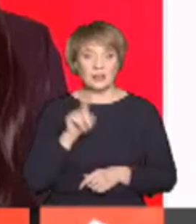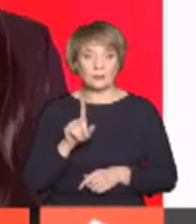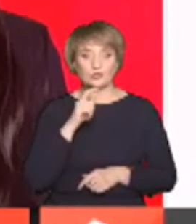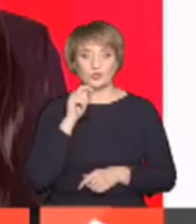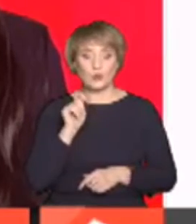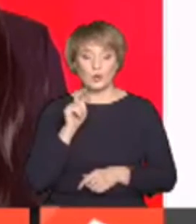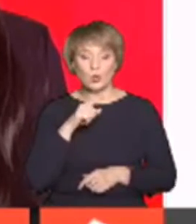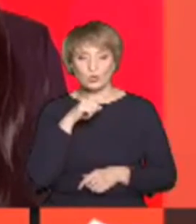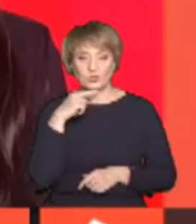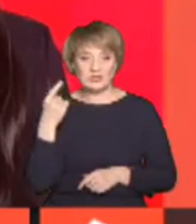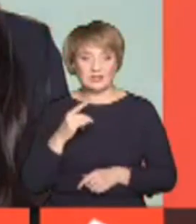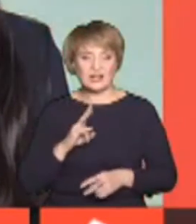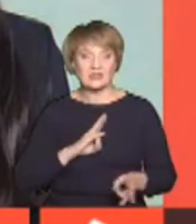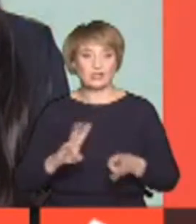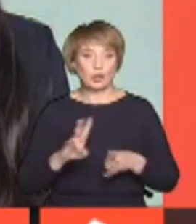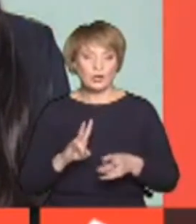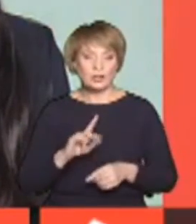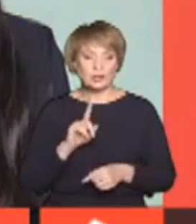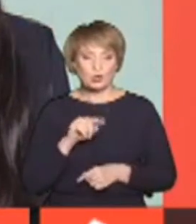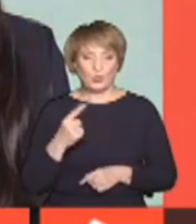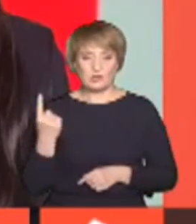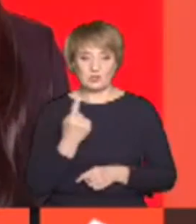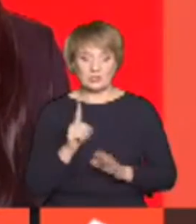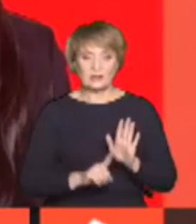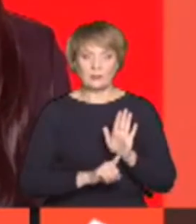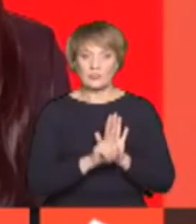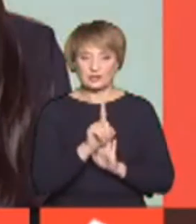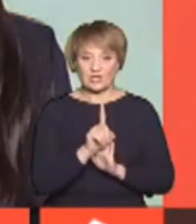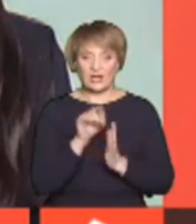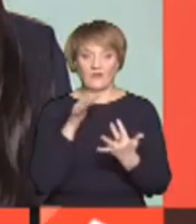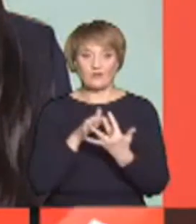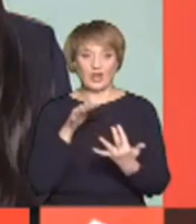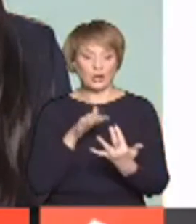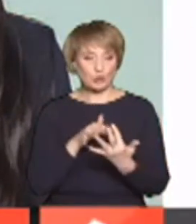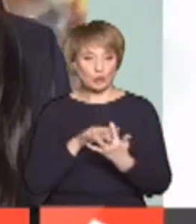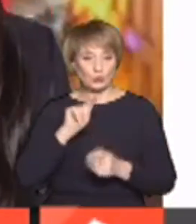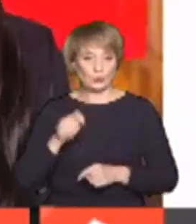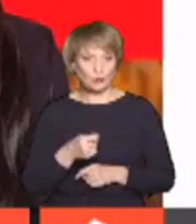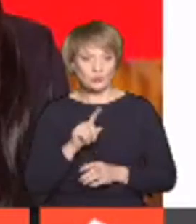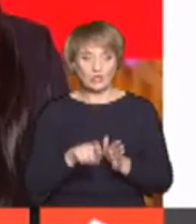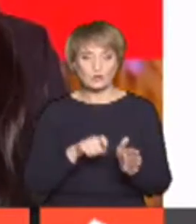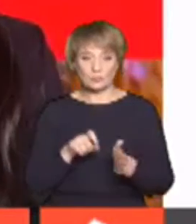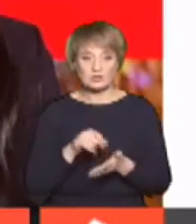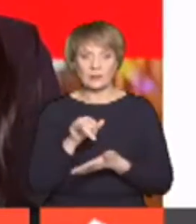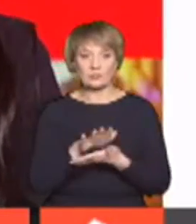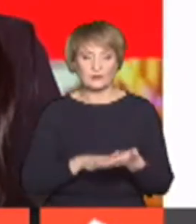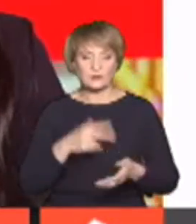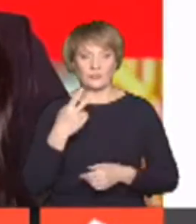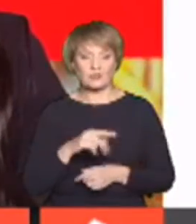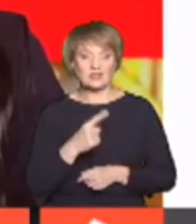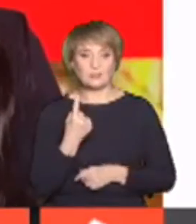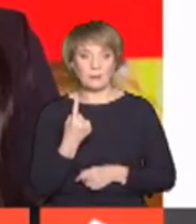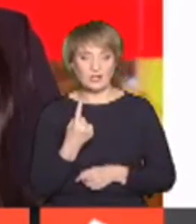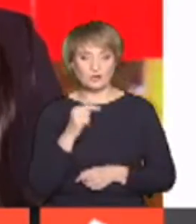– це терорист країна номер один, яка розпочала війну на Донбасі і анексувала Крим і продовжує і зараз. В